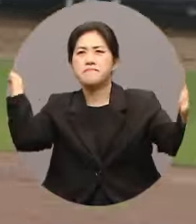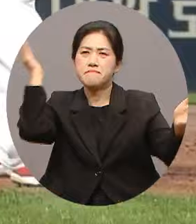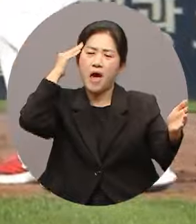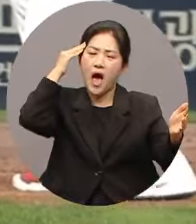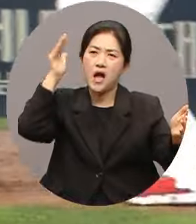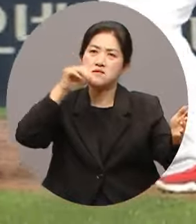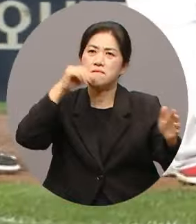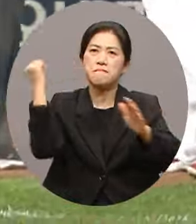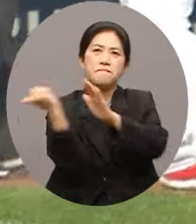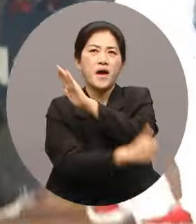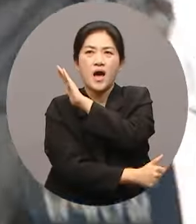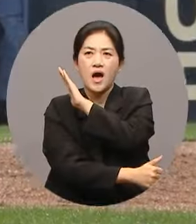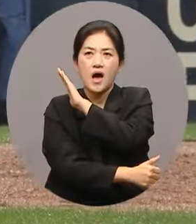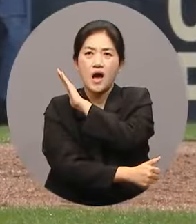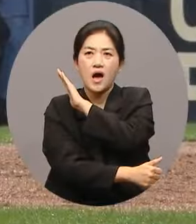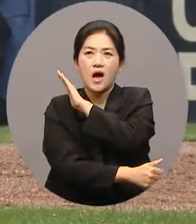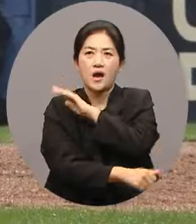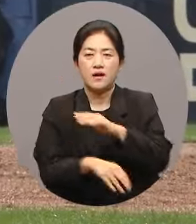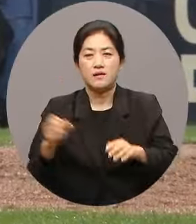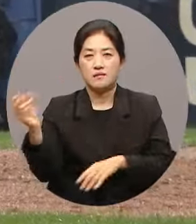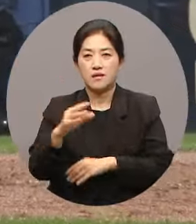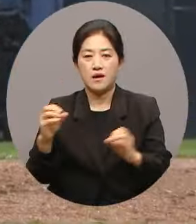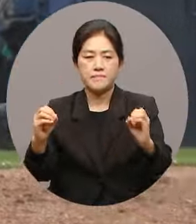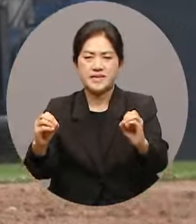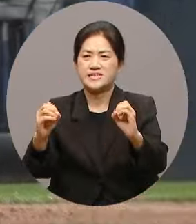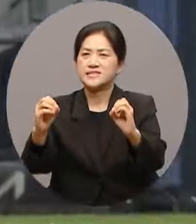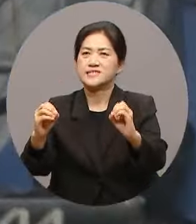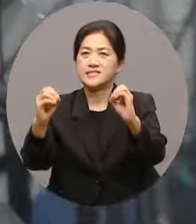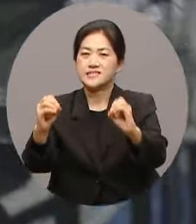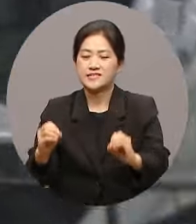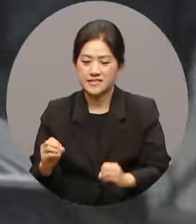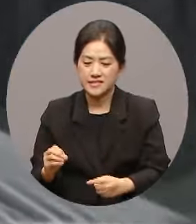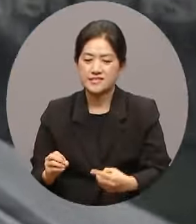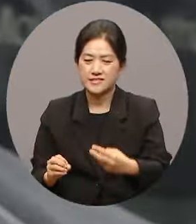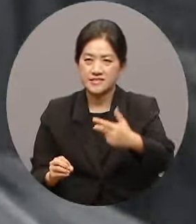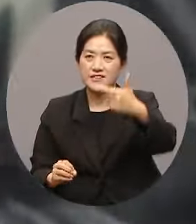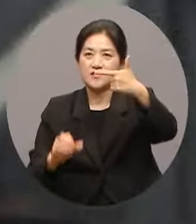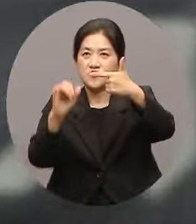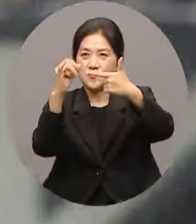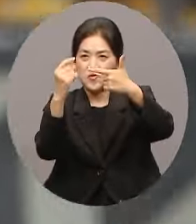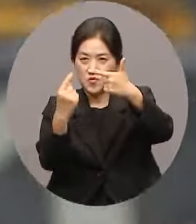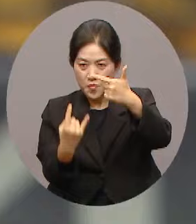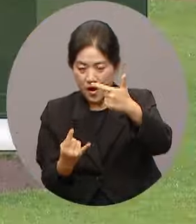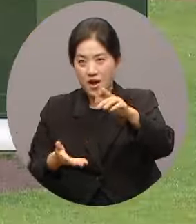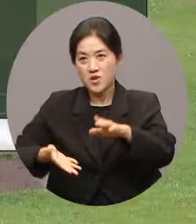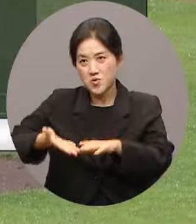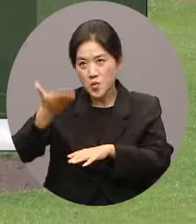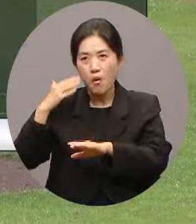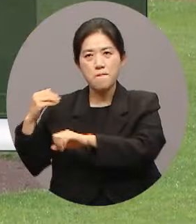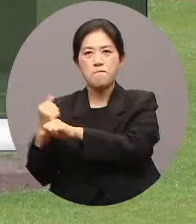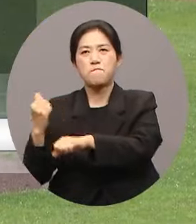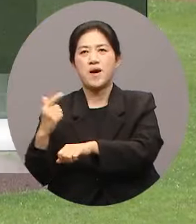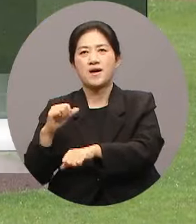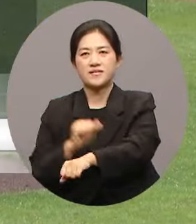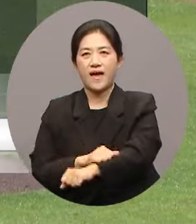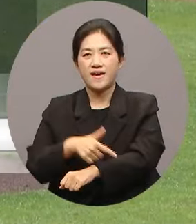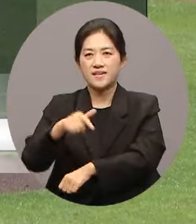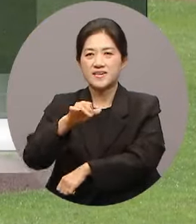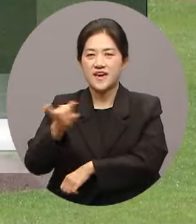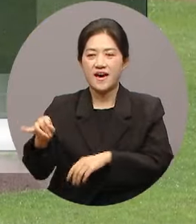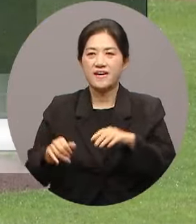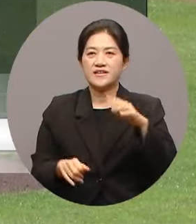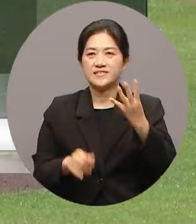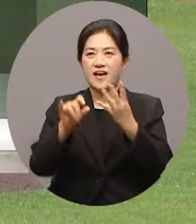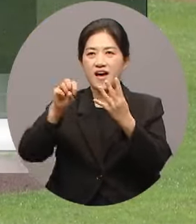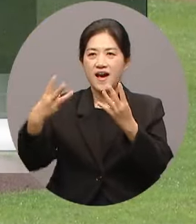득점에 실패했습니다. 0의 균형은 6회 초 장타 한 방에 깨졌습니다. 올 시즌 기아전 4할